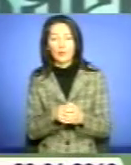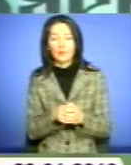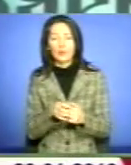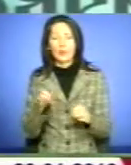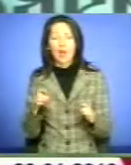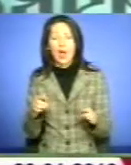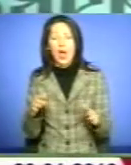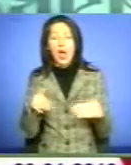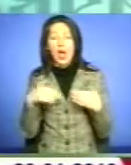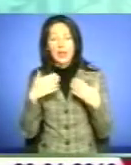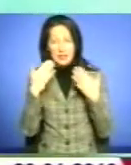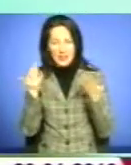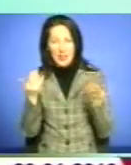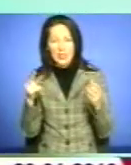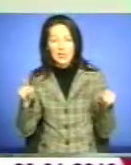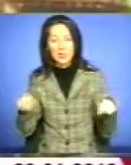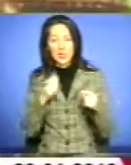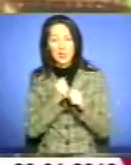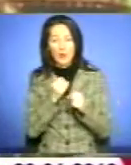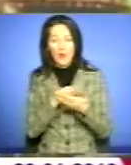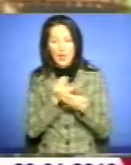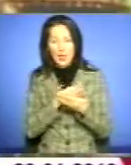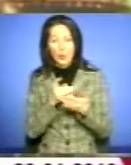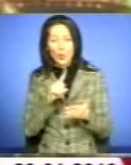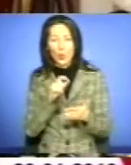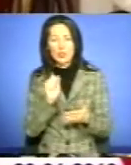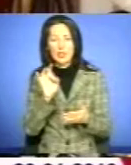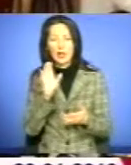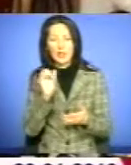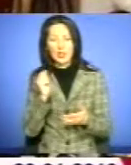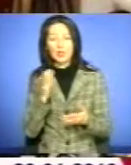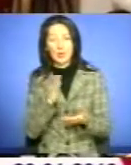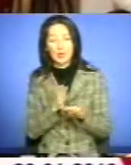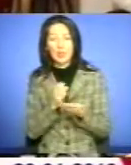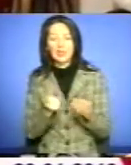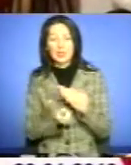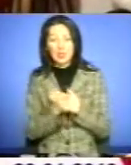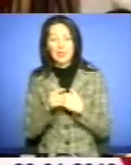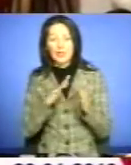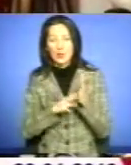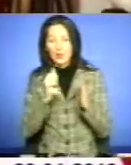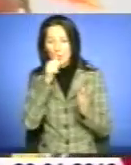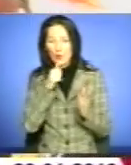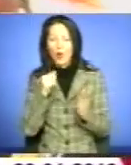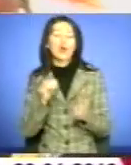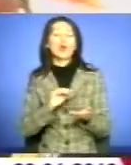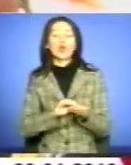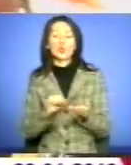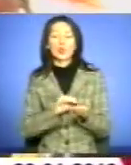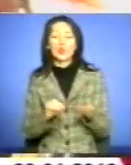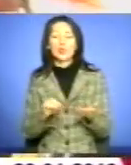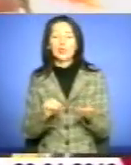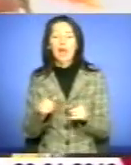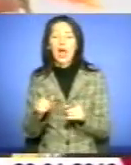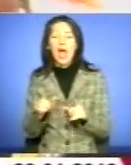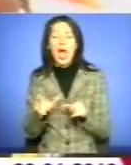Ідея створити фільм про Зарваницю з'явилася ще у 1990-х роках. Журналіст Оксана Небесна та оператор Іван Ясній